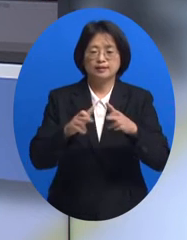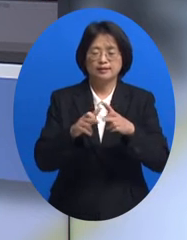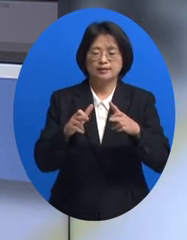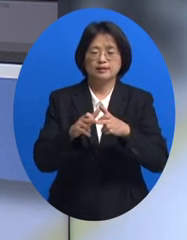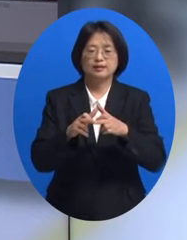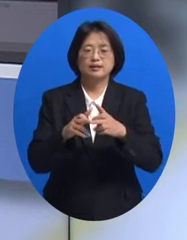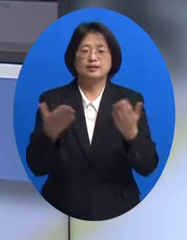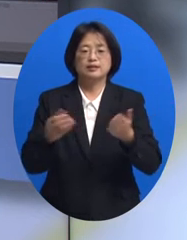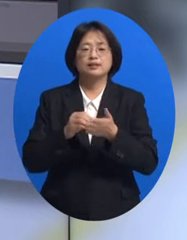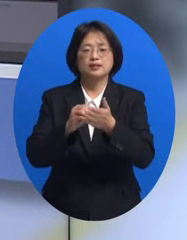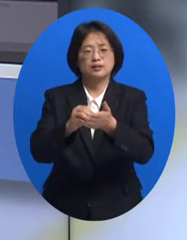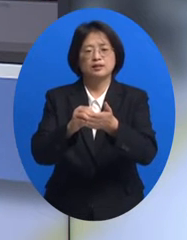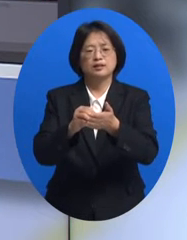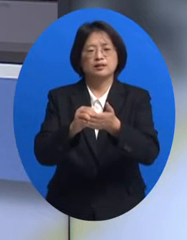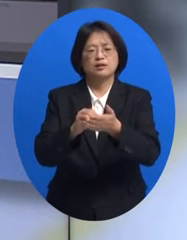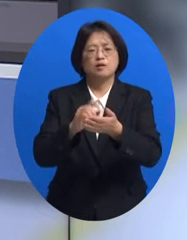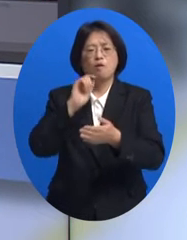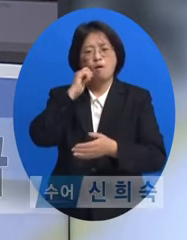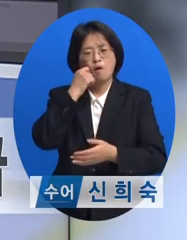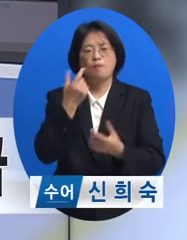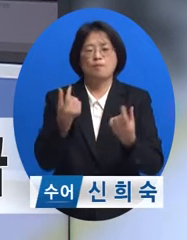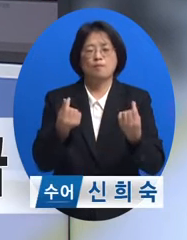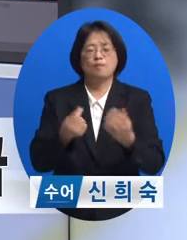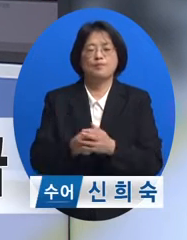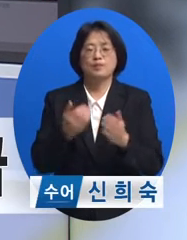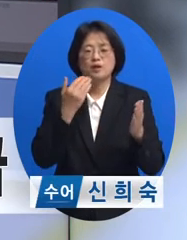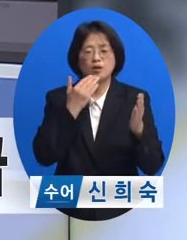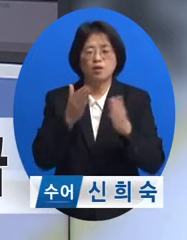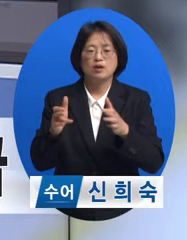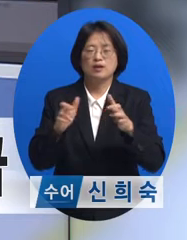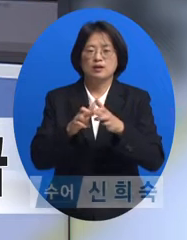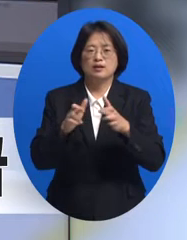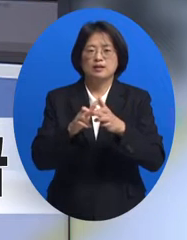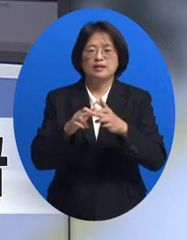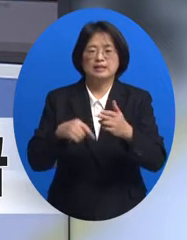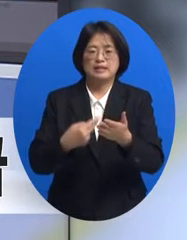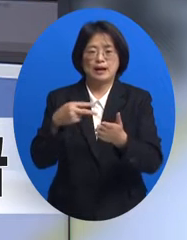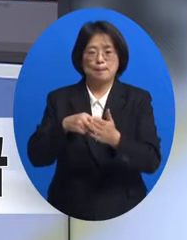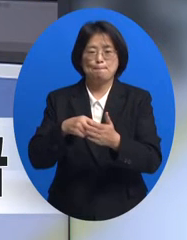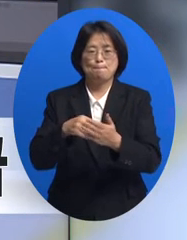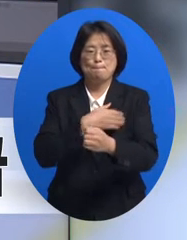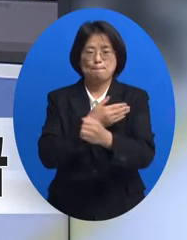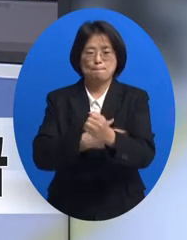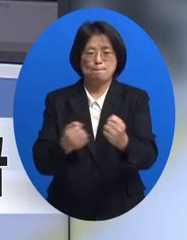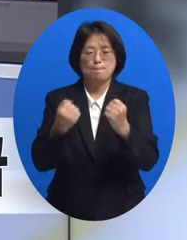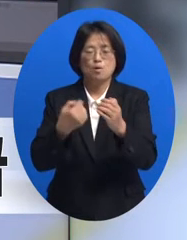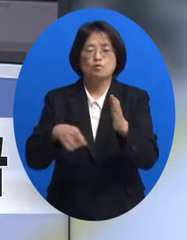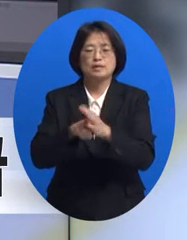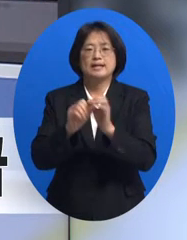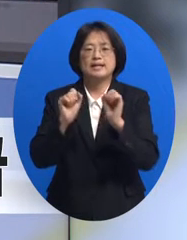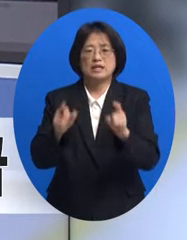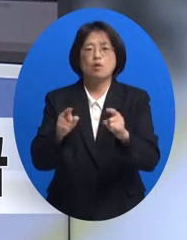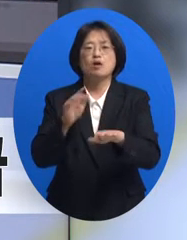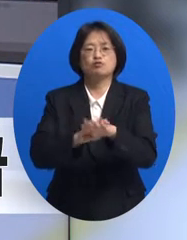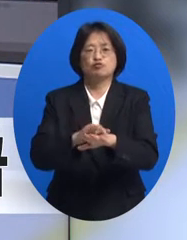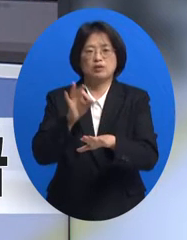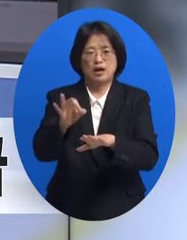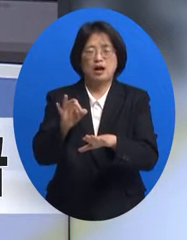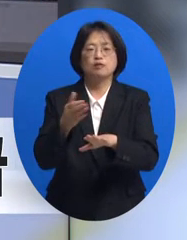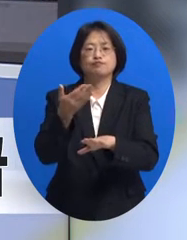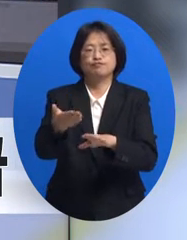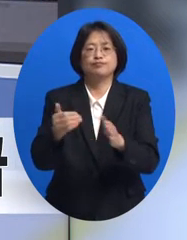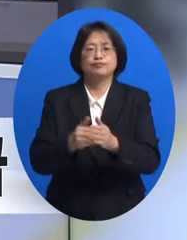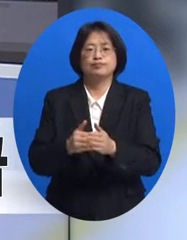장애인에게 취업의 문턱은 여전히 높기만 한데요 경기도가 장애인이 자립 역량을 키울 수 있도록 기회 수당을